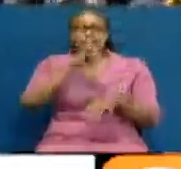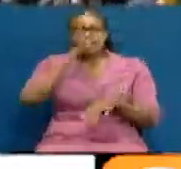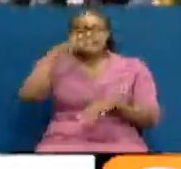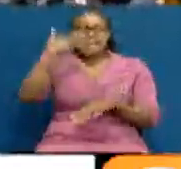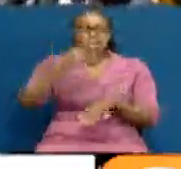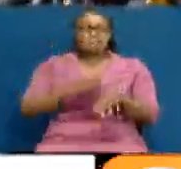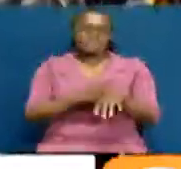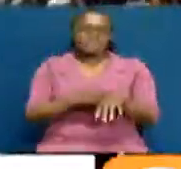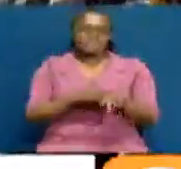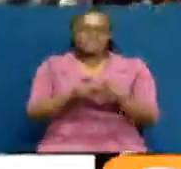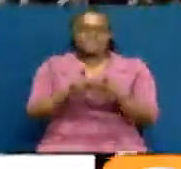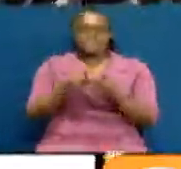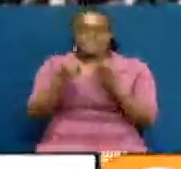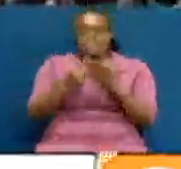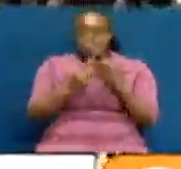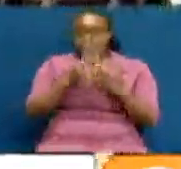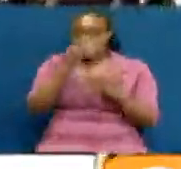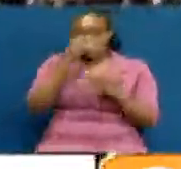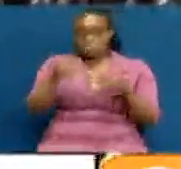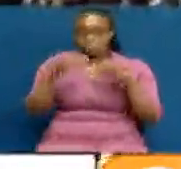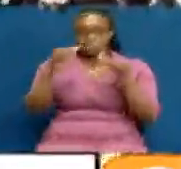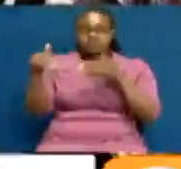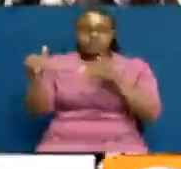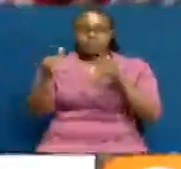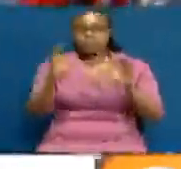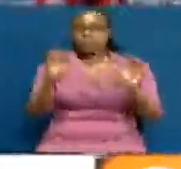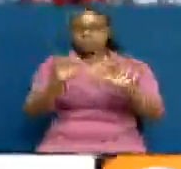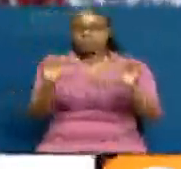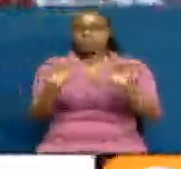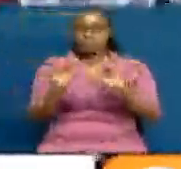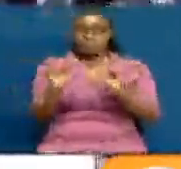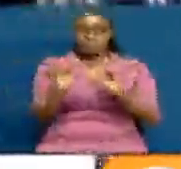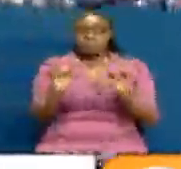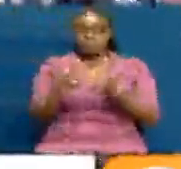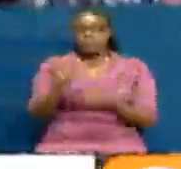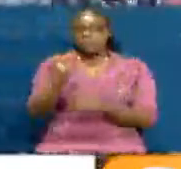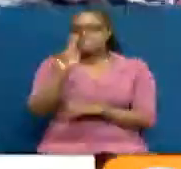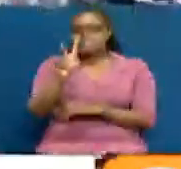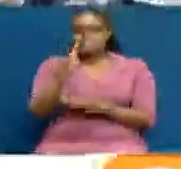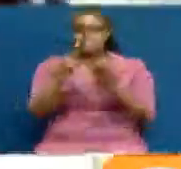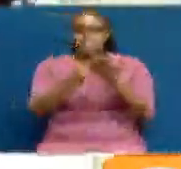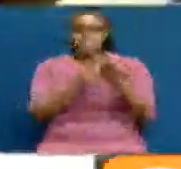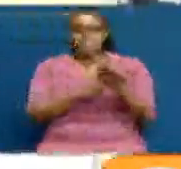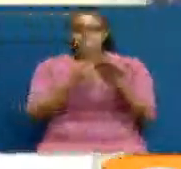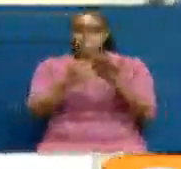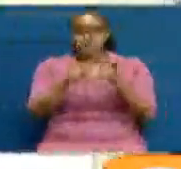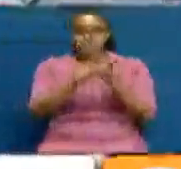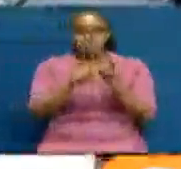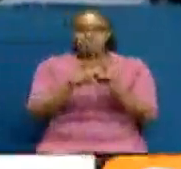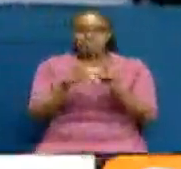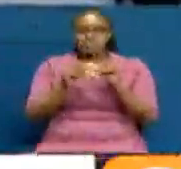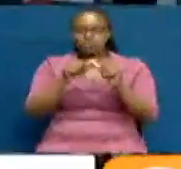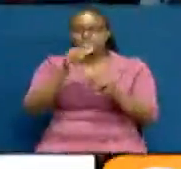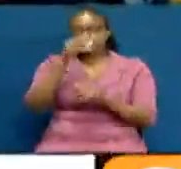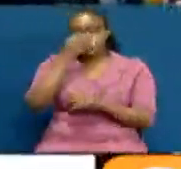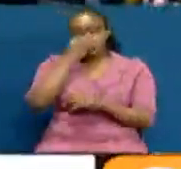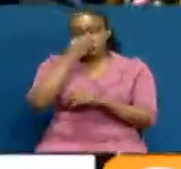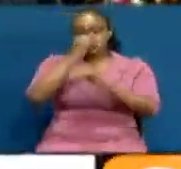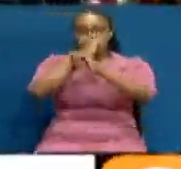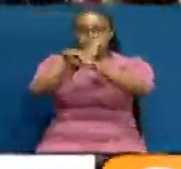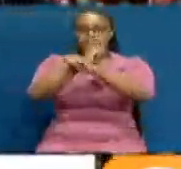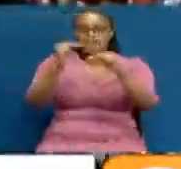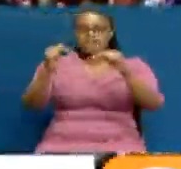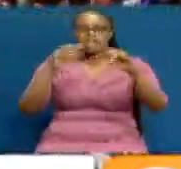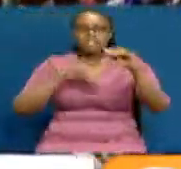Odinga said debating Ruto will provide him the opportunity in the televised debate to propagate lies and shield himself from